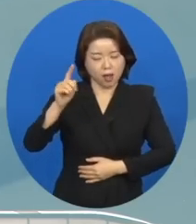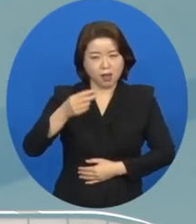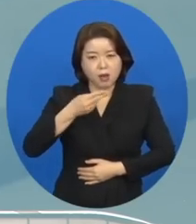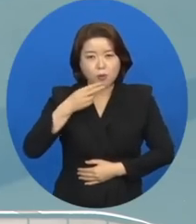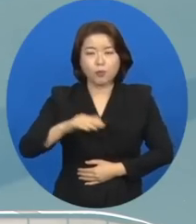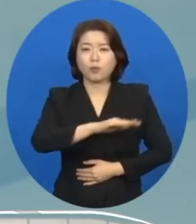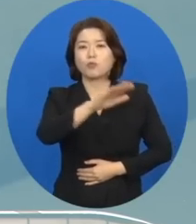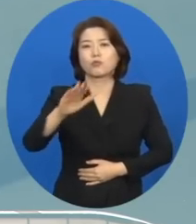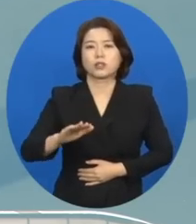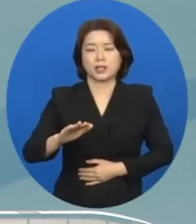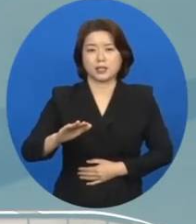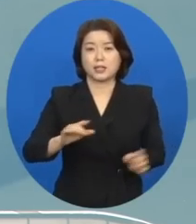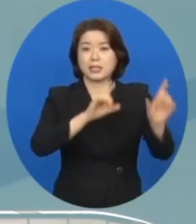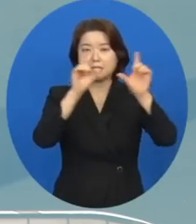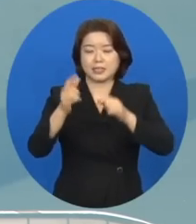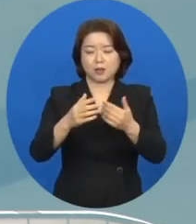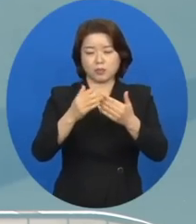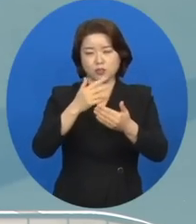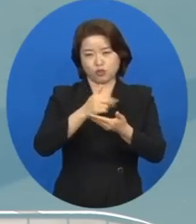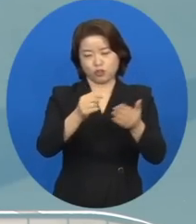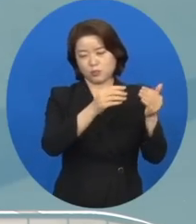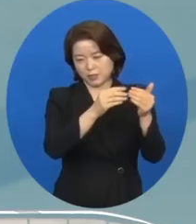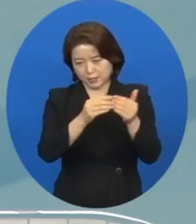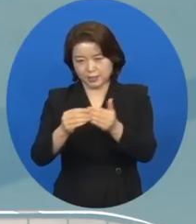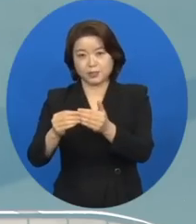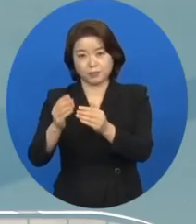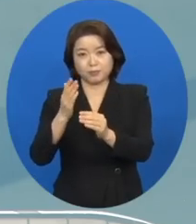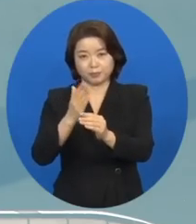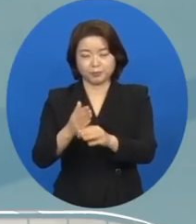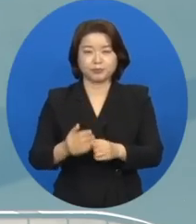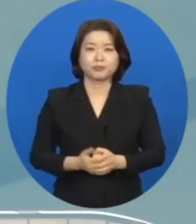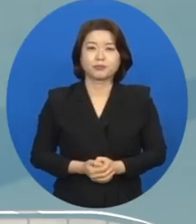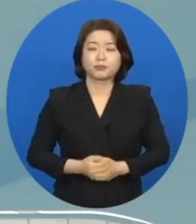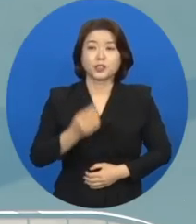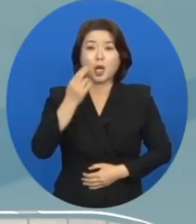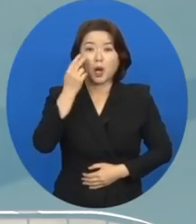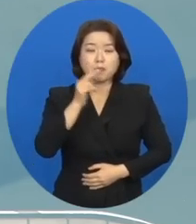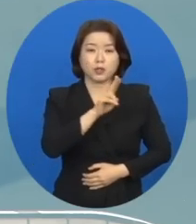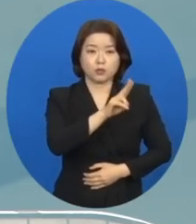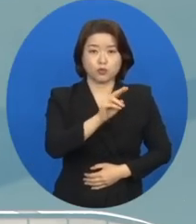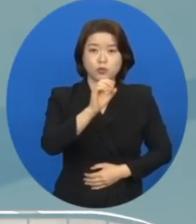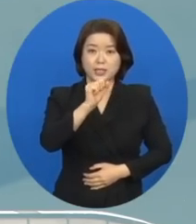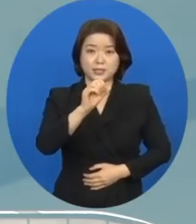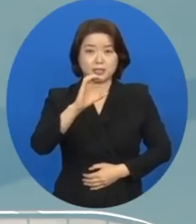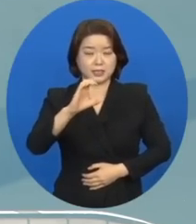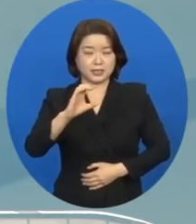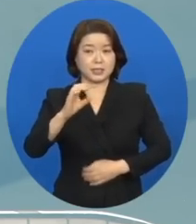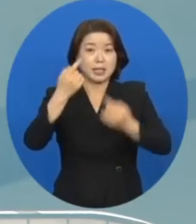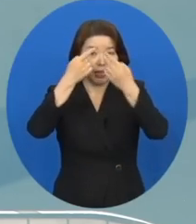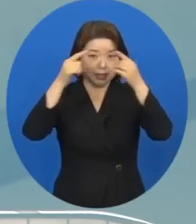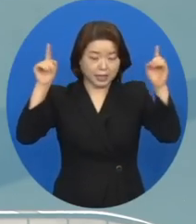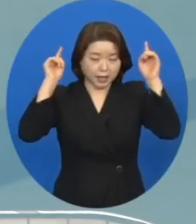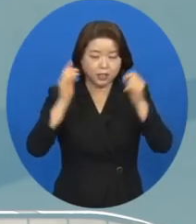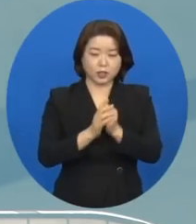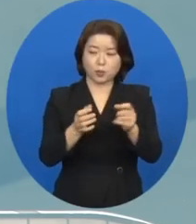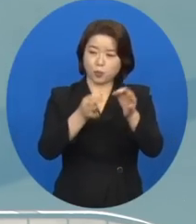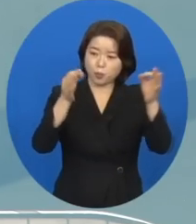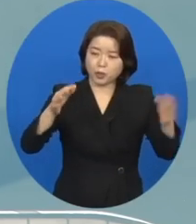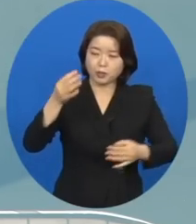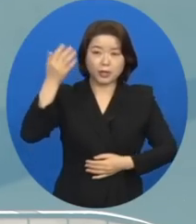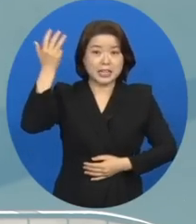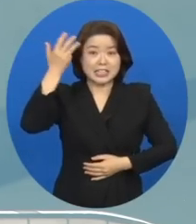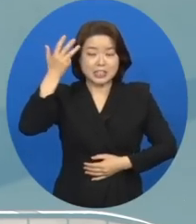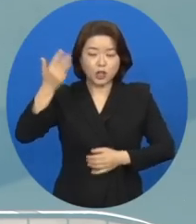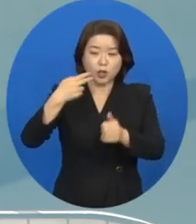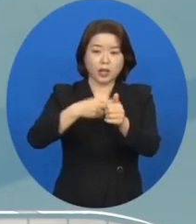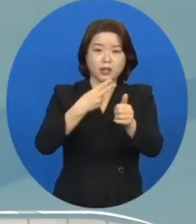삶은 주님이 인도해 가십니다. 미국 USC라고 하는 대학에서 오랫동안 철학 교수로 섬겼던